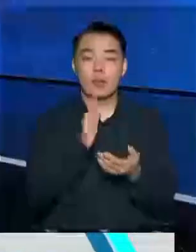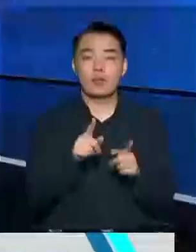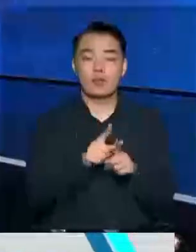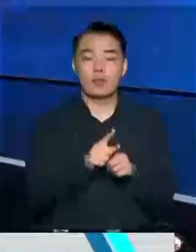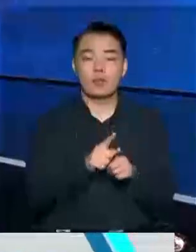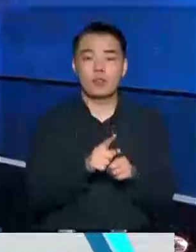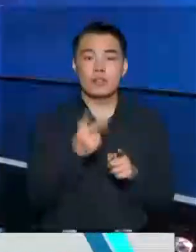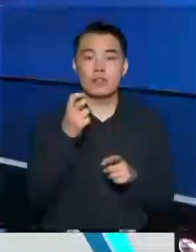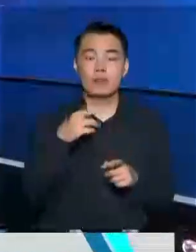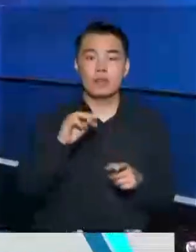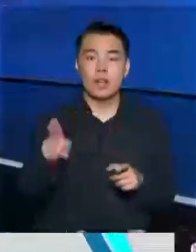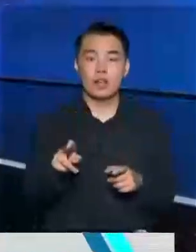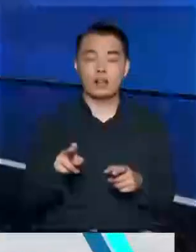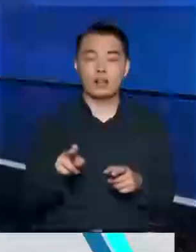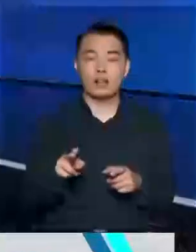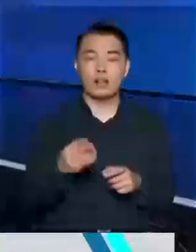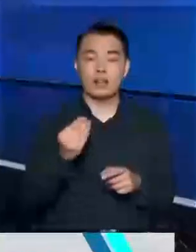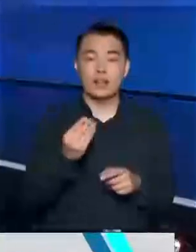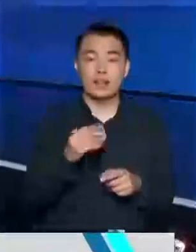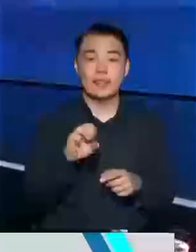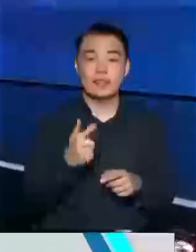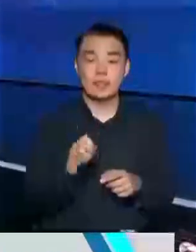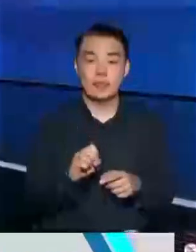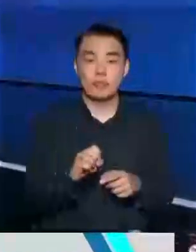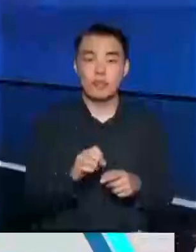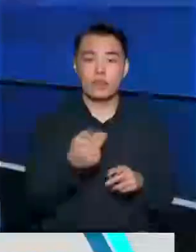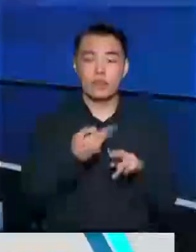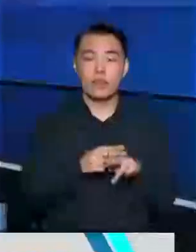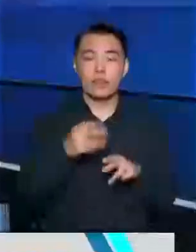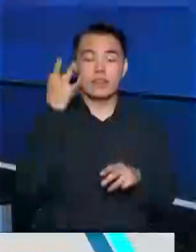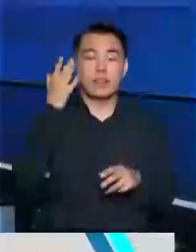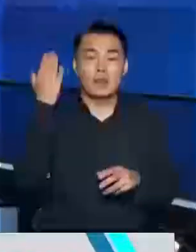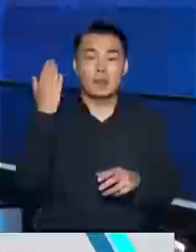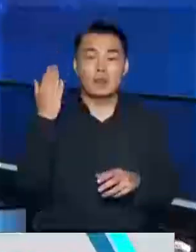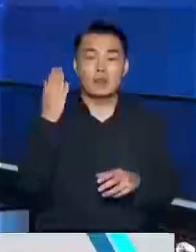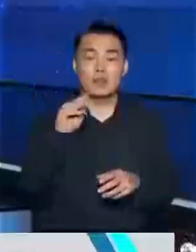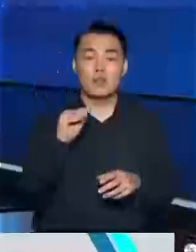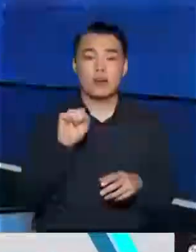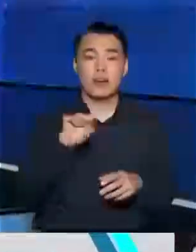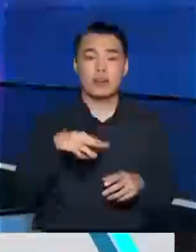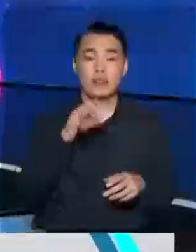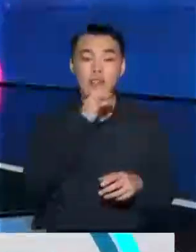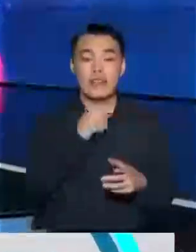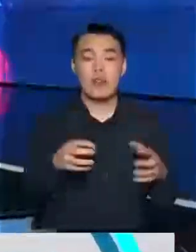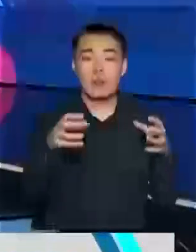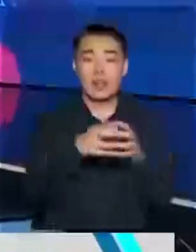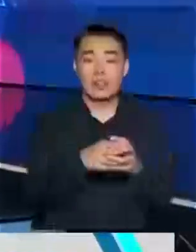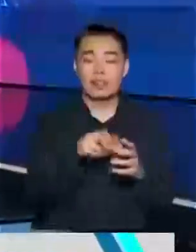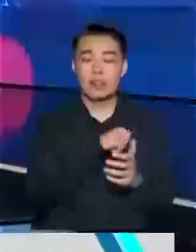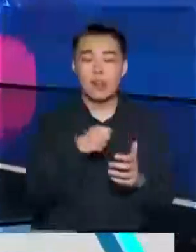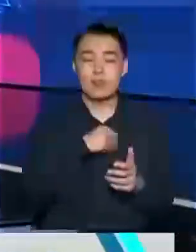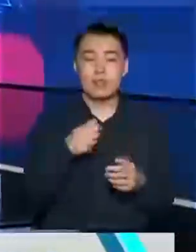чем 200 миллиардов тенге. То есть для иностранных фармкомпаний этот рынок